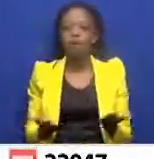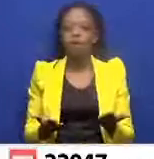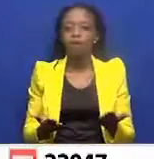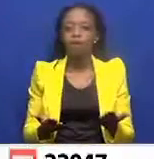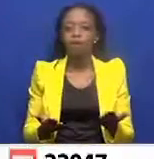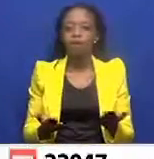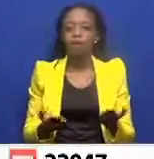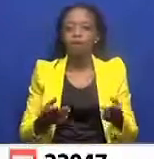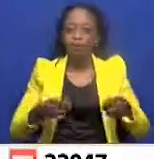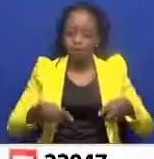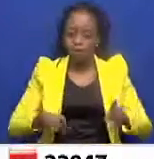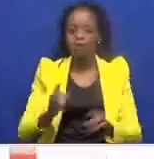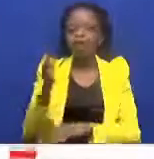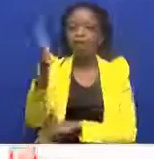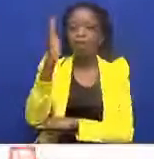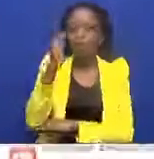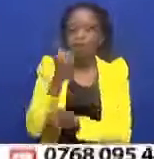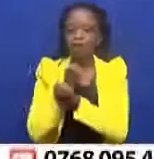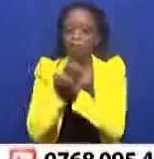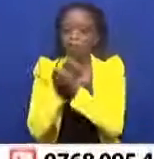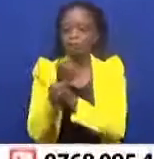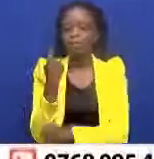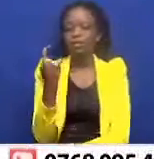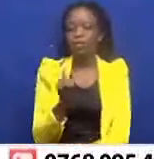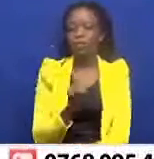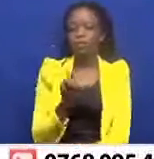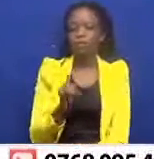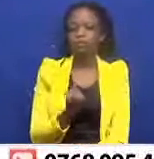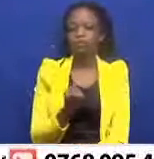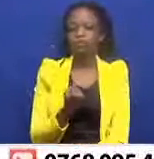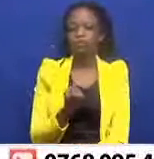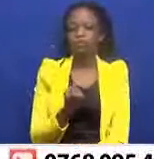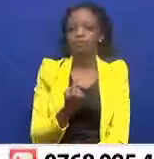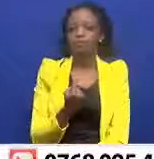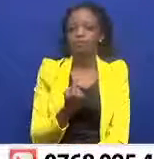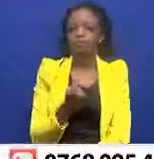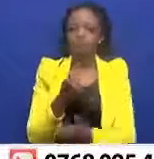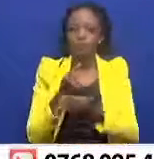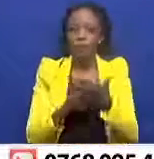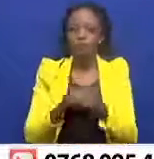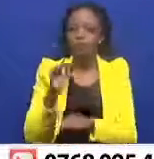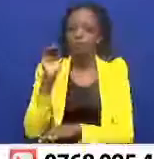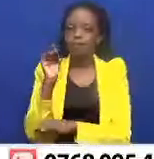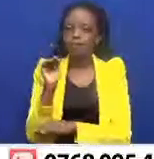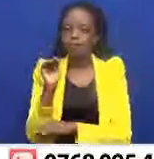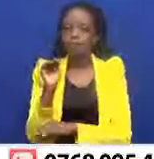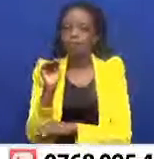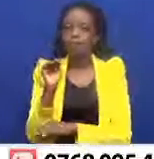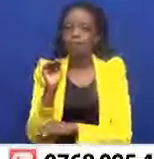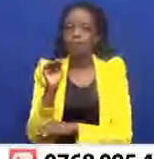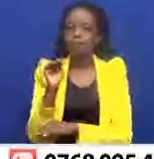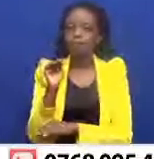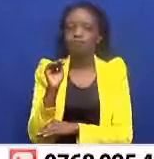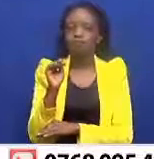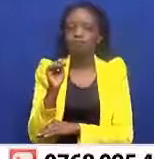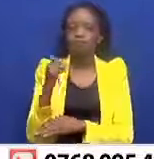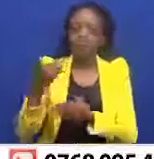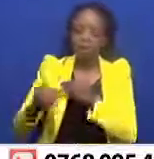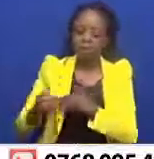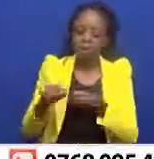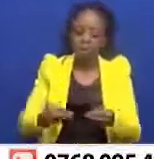wewe mwenyewe Mungu ndio nakulinda kwa saa hii tu, ile ona kusha mtu kukutarana kukatia